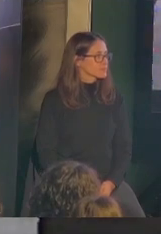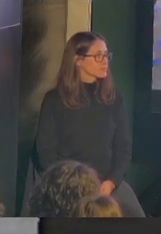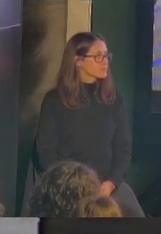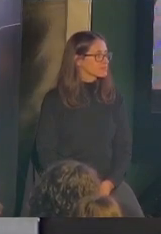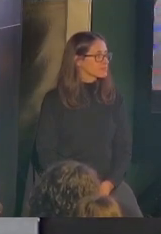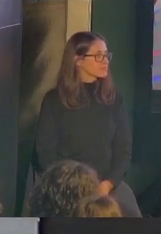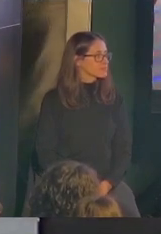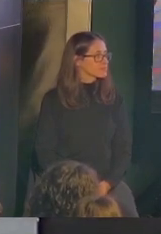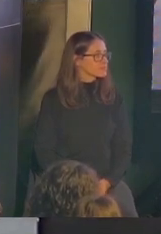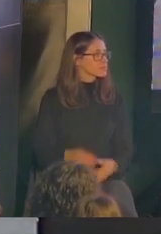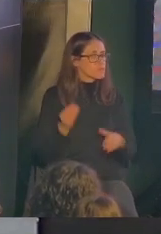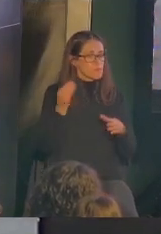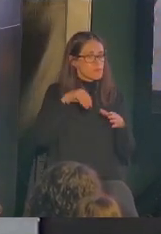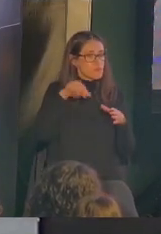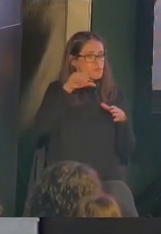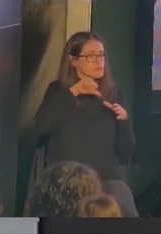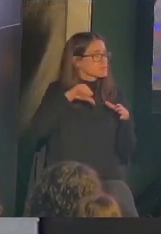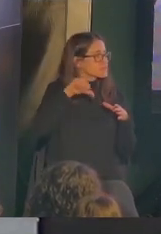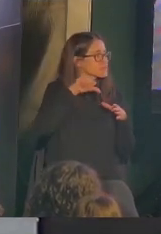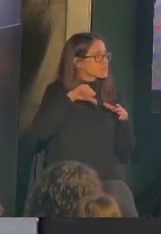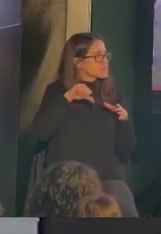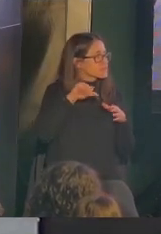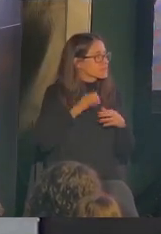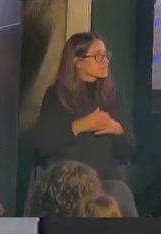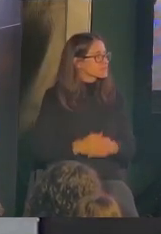Afegim l'oli d'oliva.